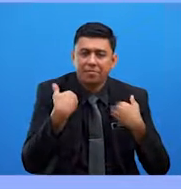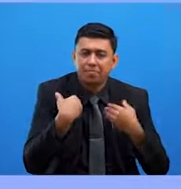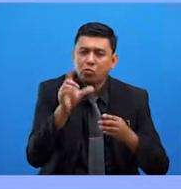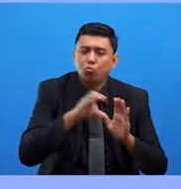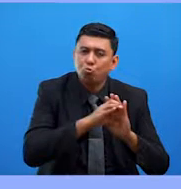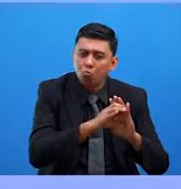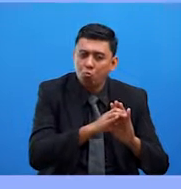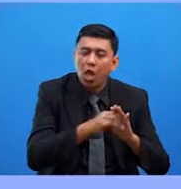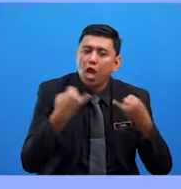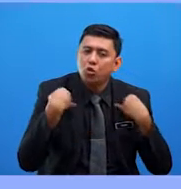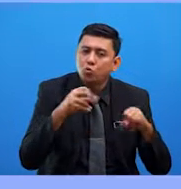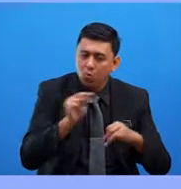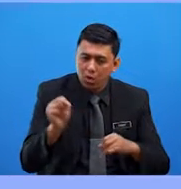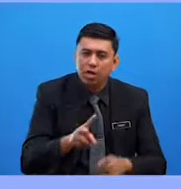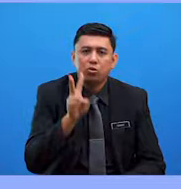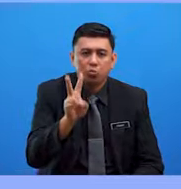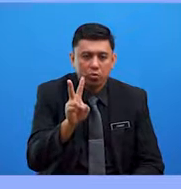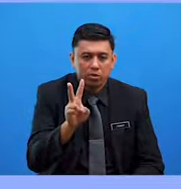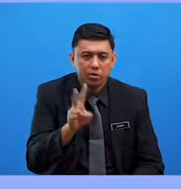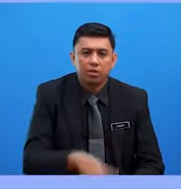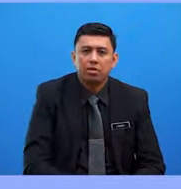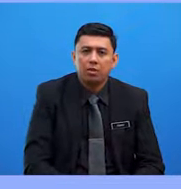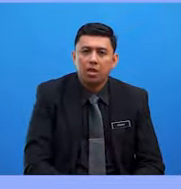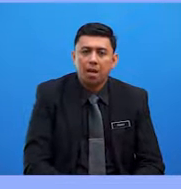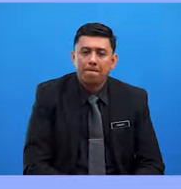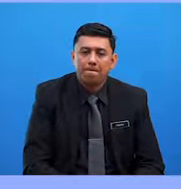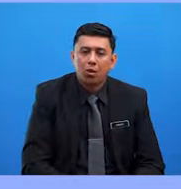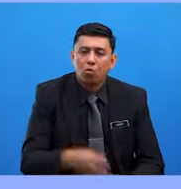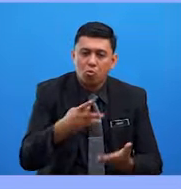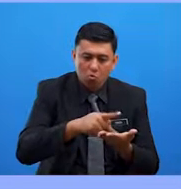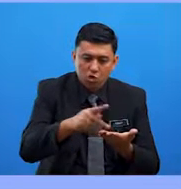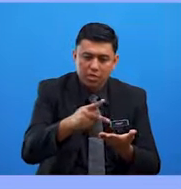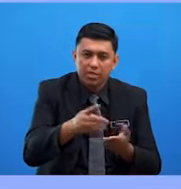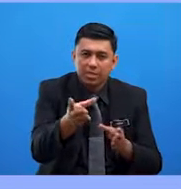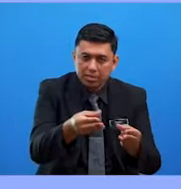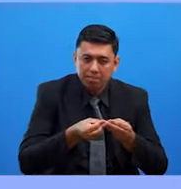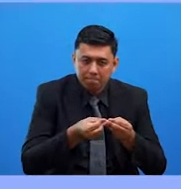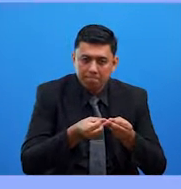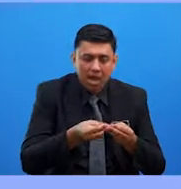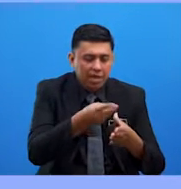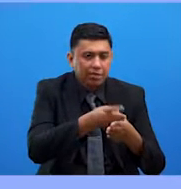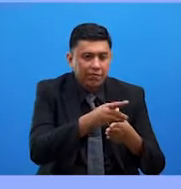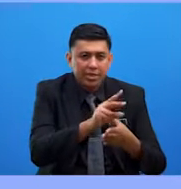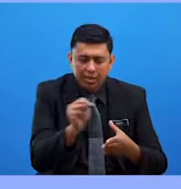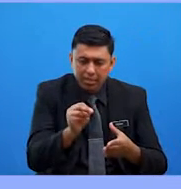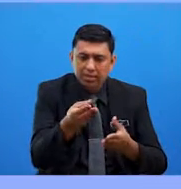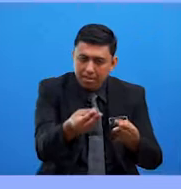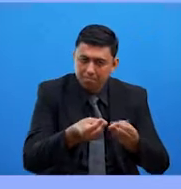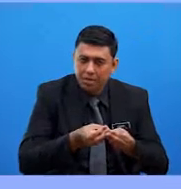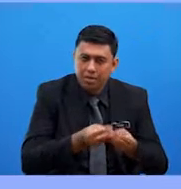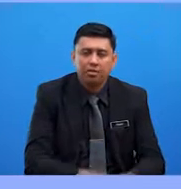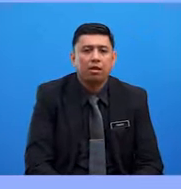pertama, jualan. Kedua, komisen diterima. Ketiga, dividen diterima.